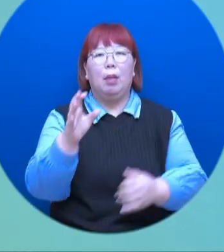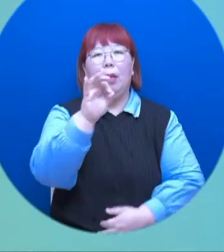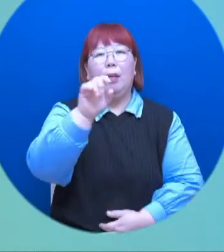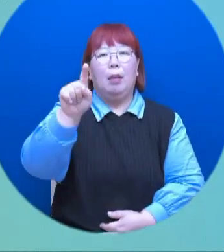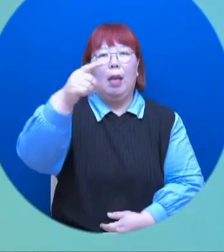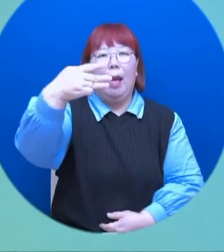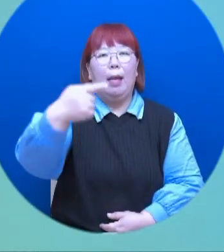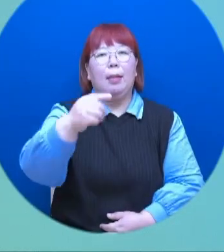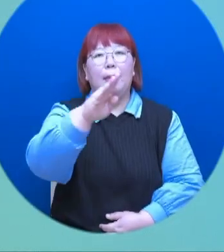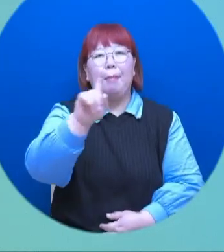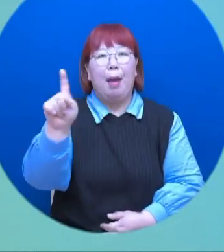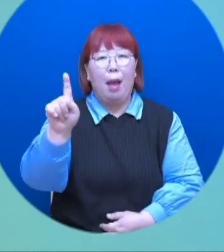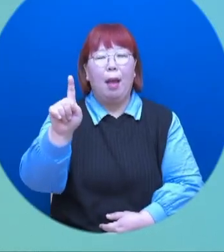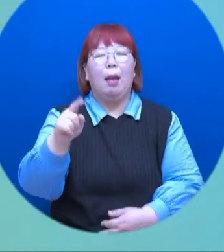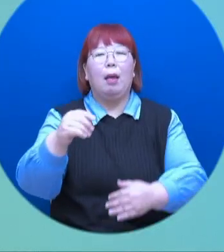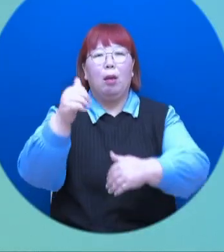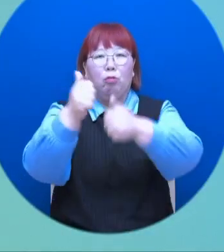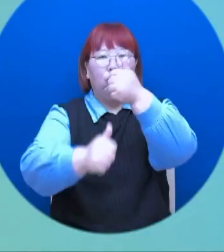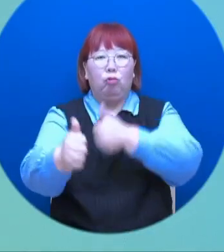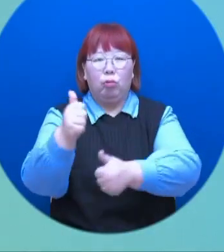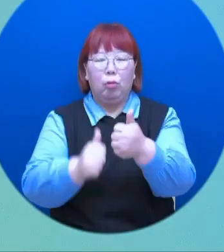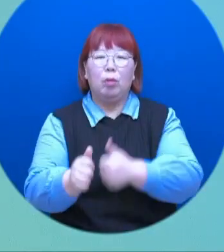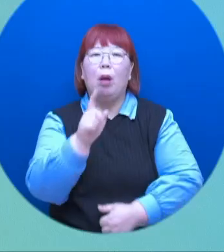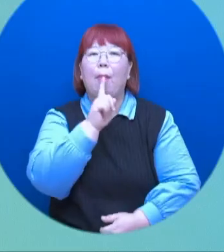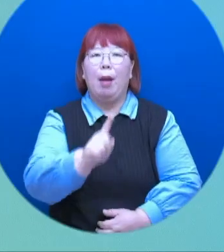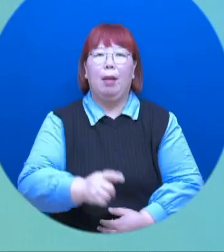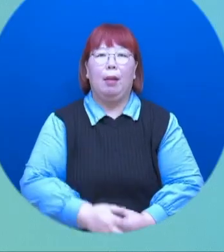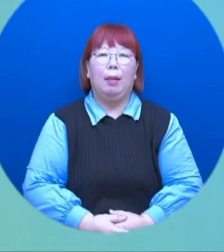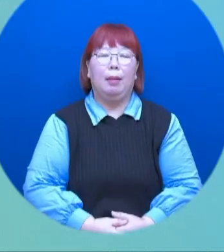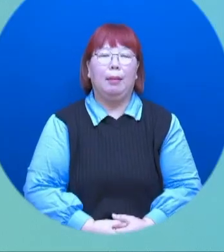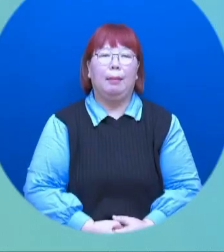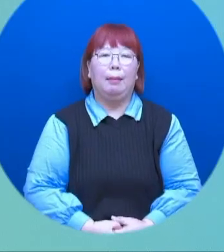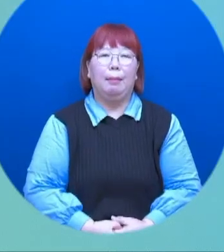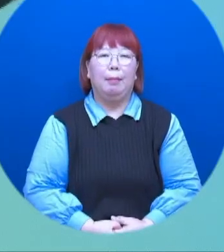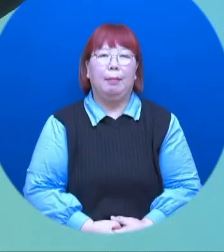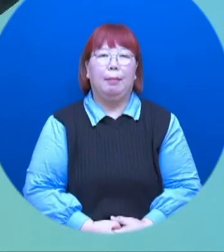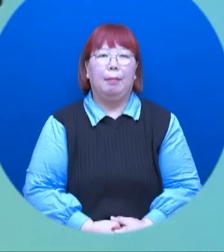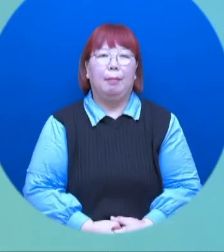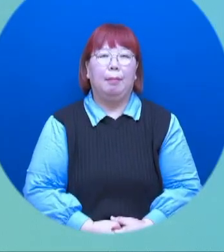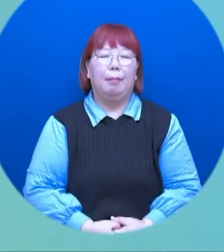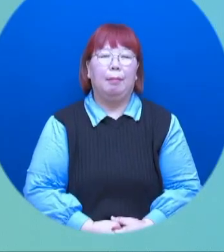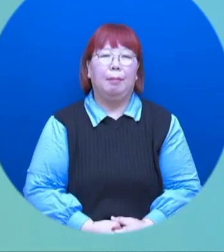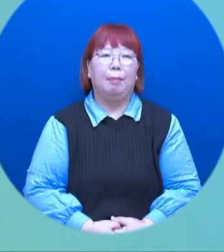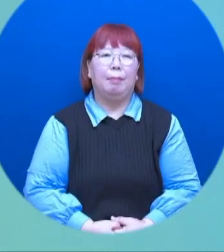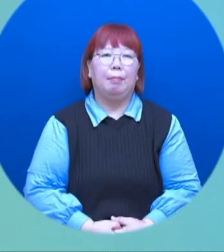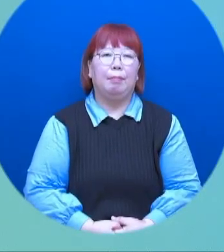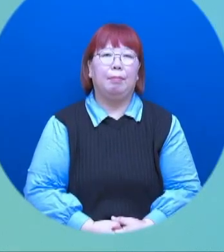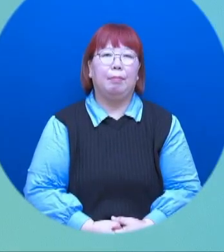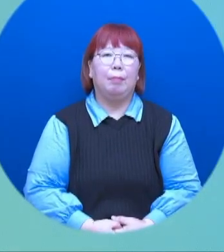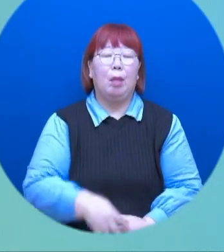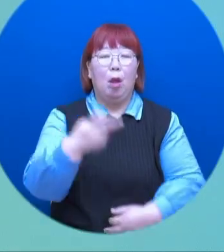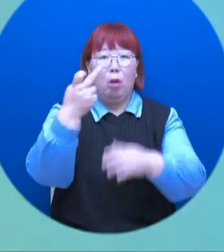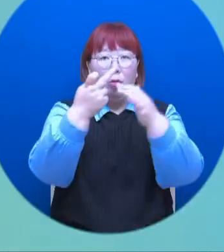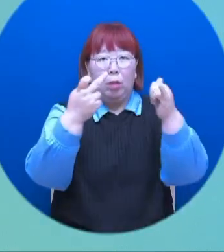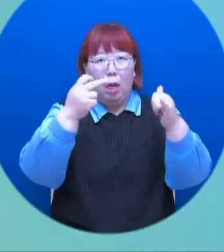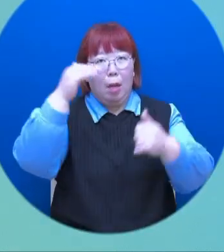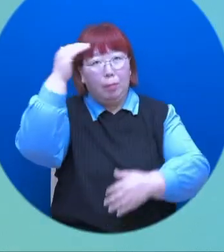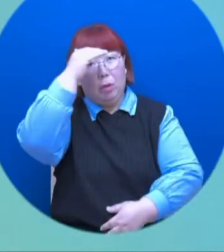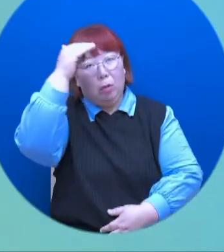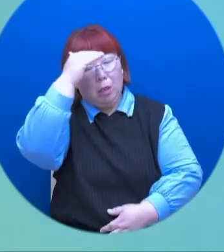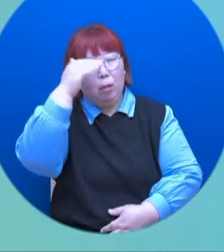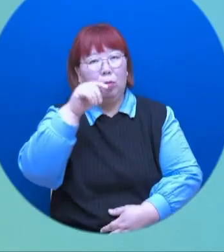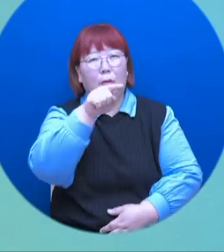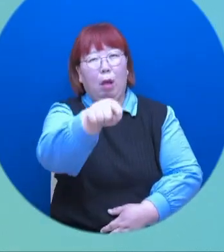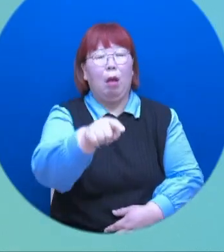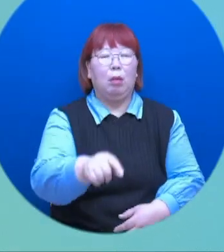아르바 후손이라고 말했다, 그런 얘기죠. 다시 말씀드리면 12명이 정탐꾼이 갑니다. 10대 1로